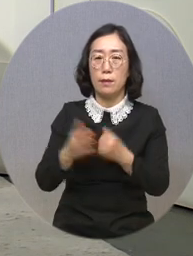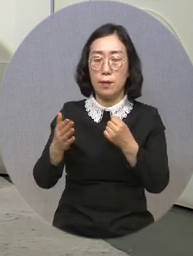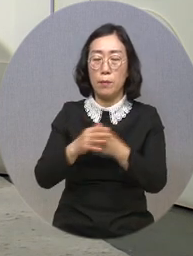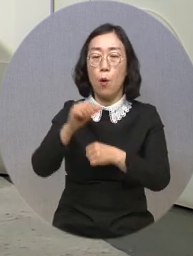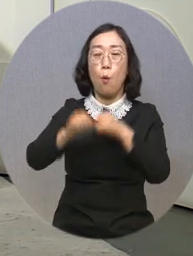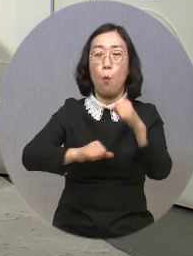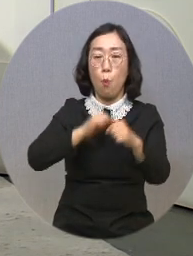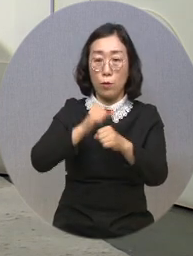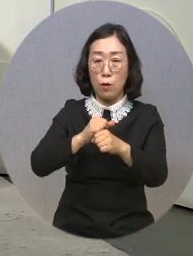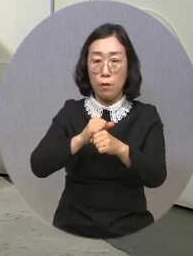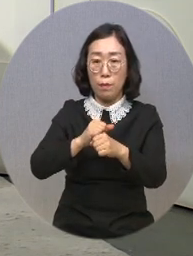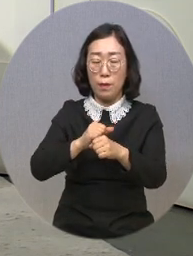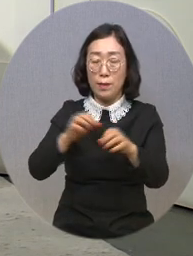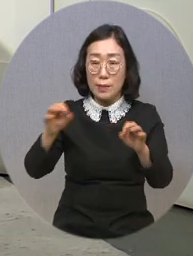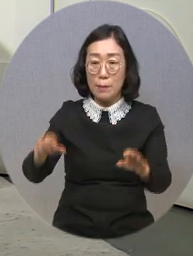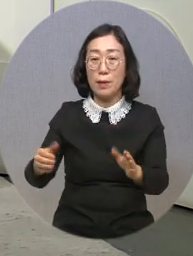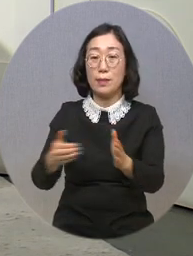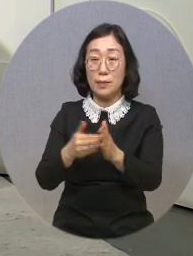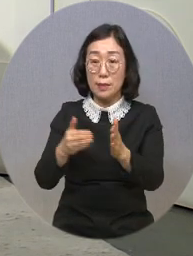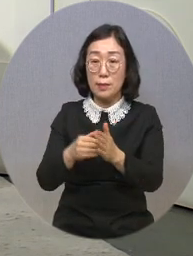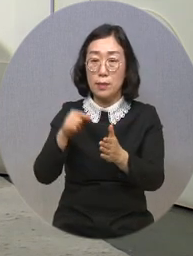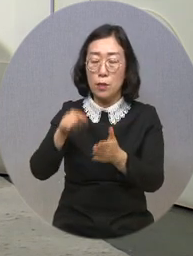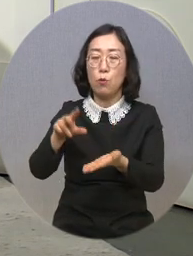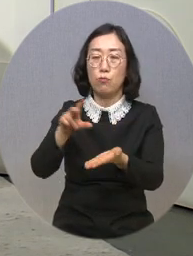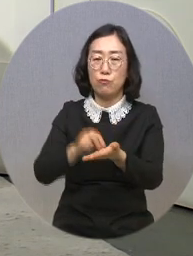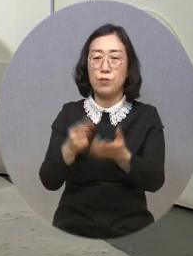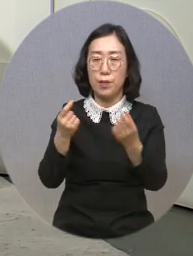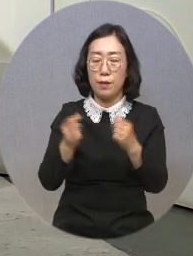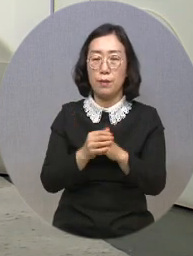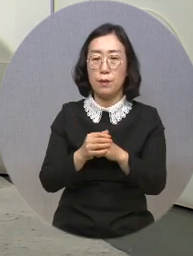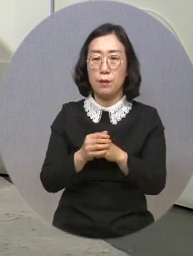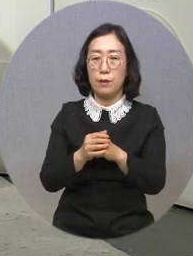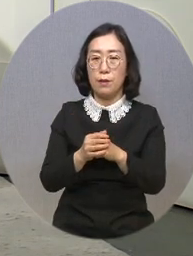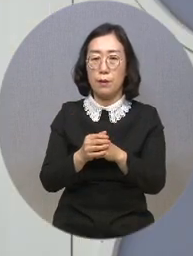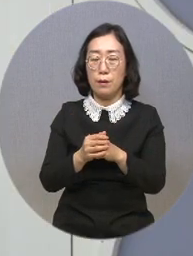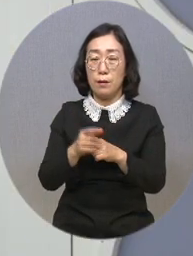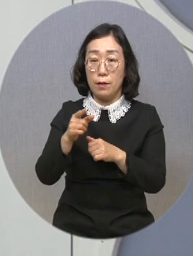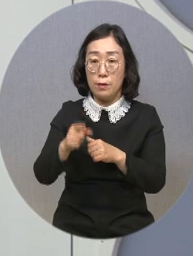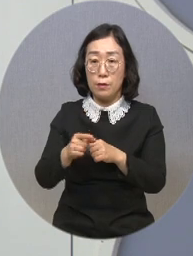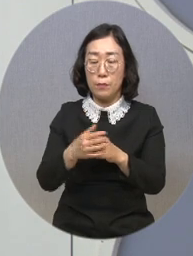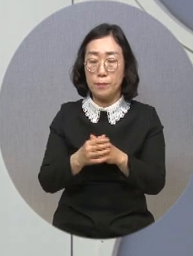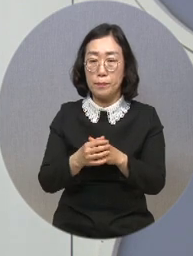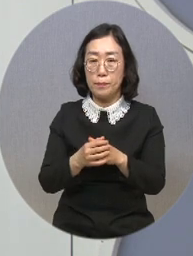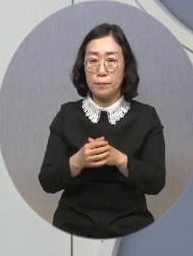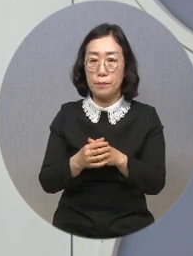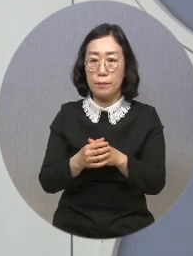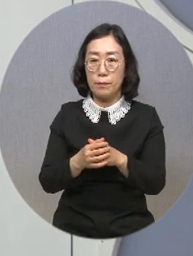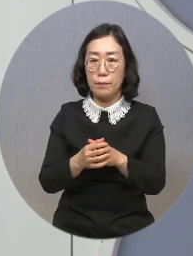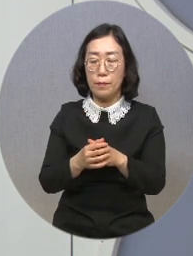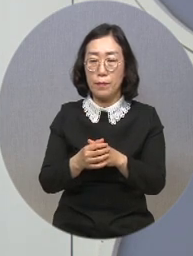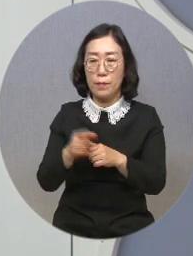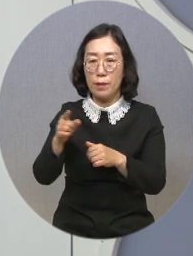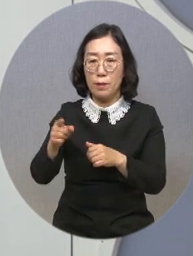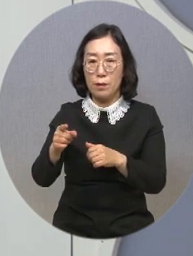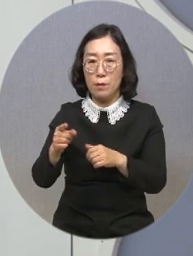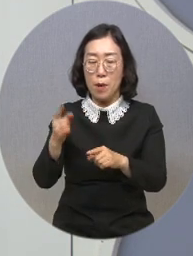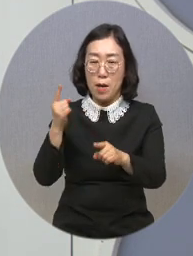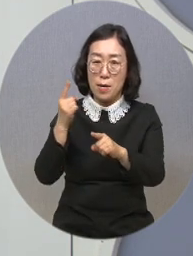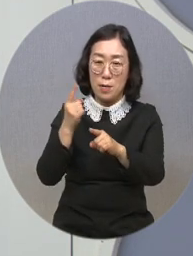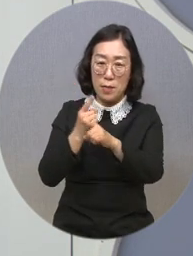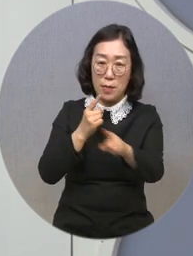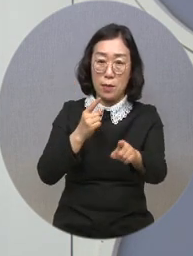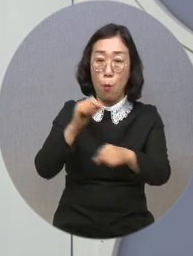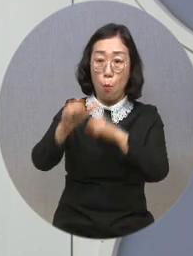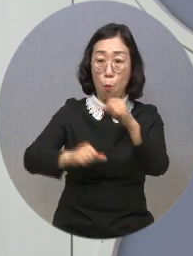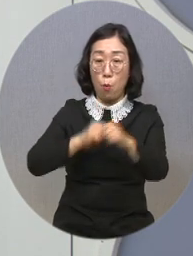5년 단임제 대통령제가 문제가 있다. 그래서 전권, 이 승자 독식,